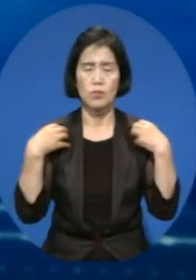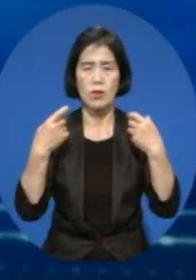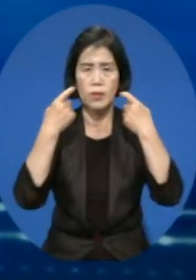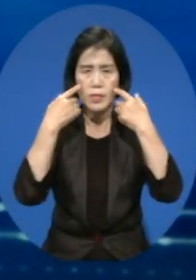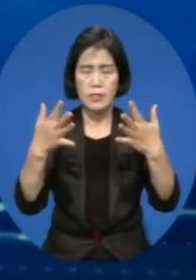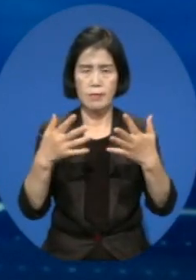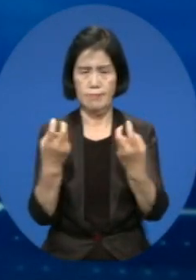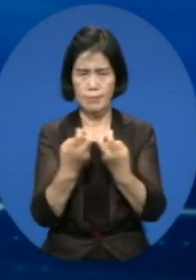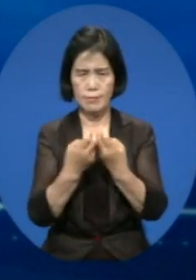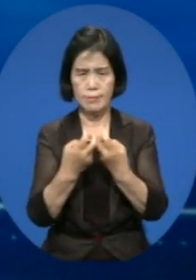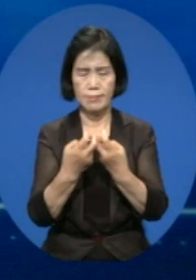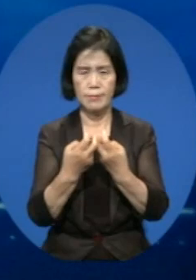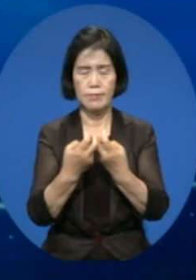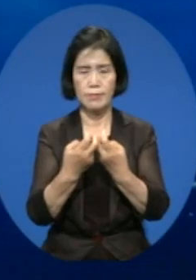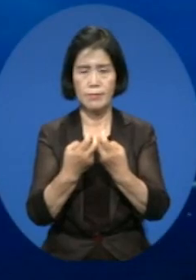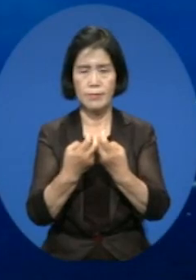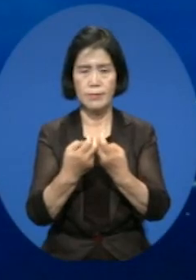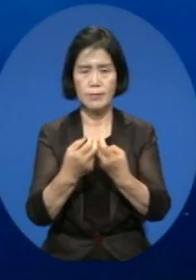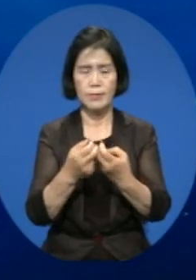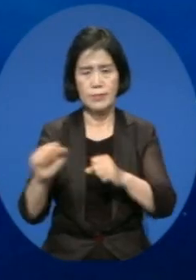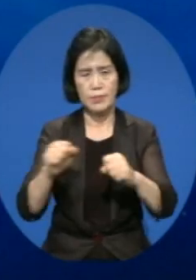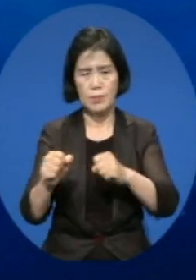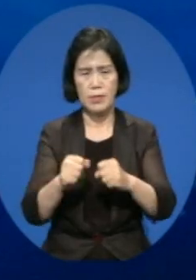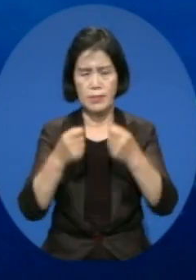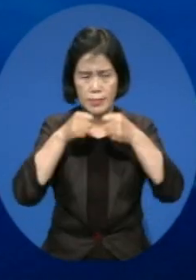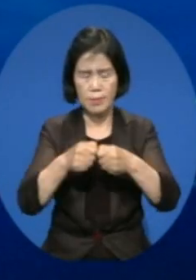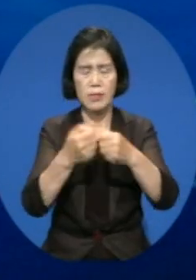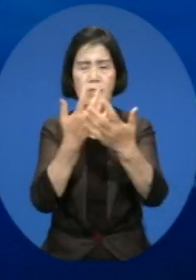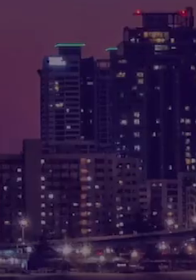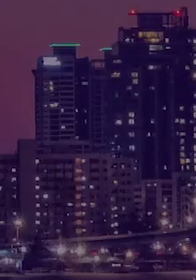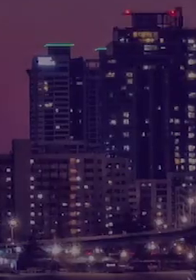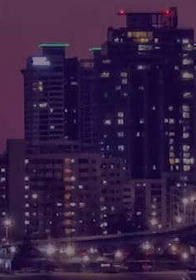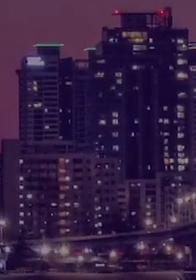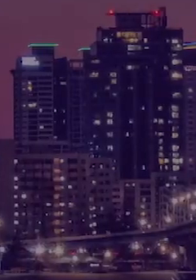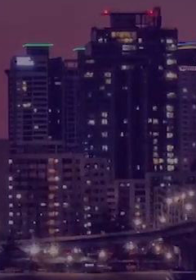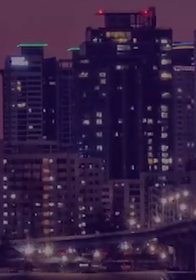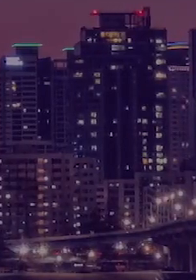확실하게 방침을 세우고 어떻게 집행할지 세밀한 안을 좀 내놔야 되지 않을까 그런 생각을 해봅니다.